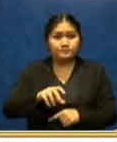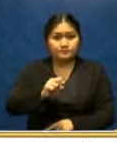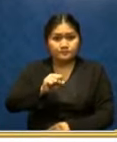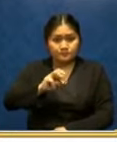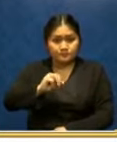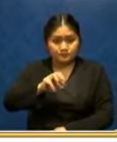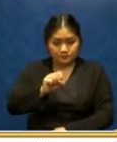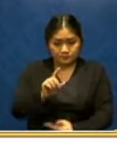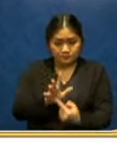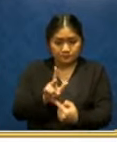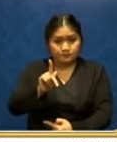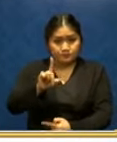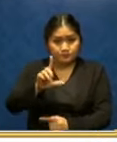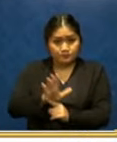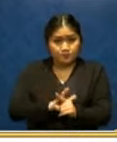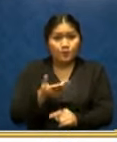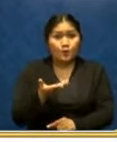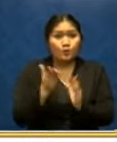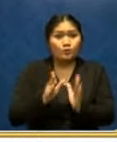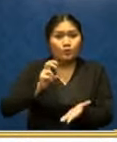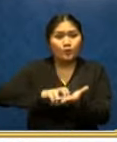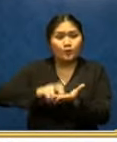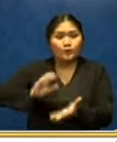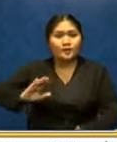มศักดิ์บุญประชมขอผู้รับรองด้วยครับ